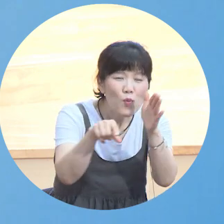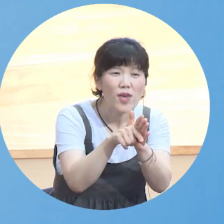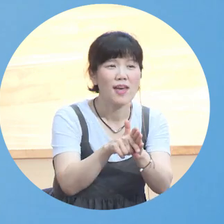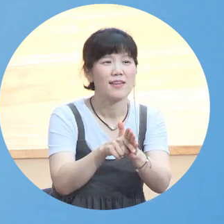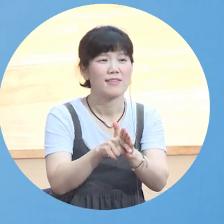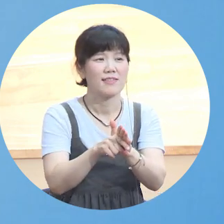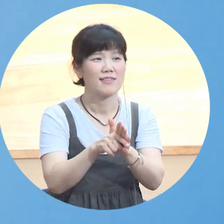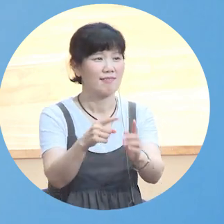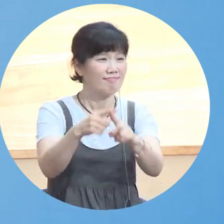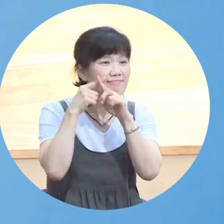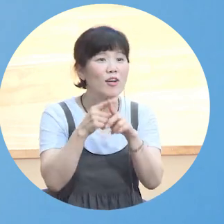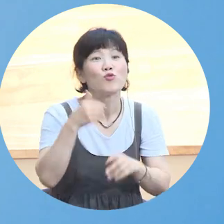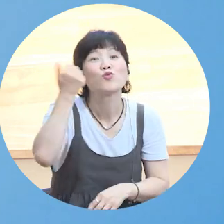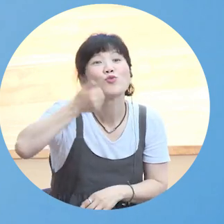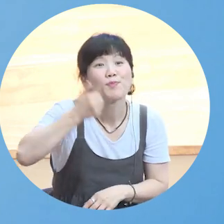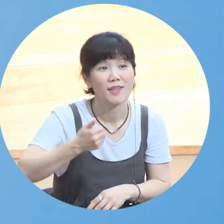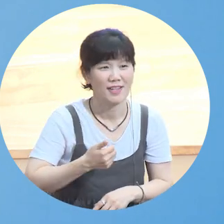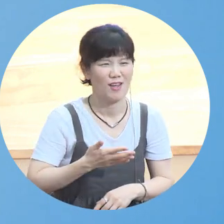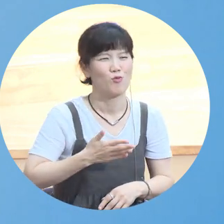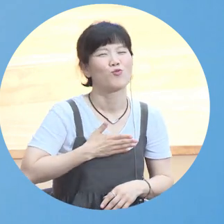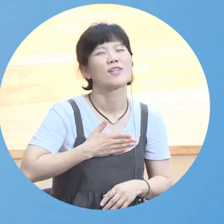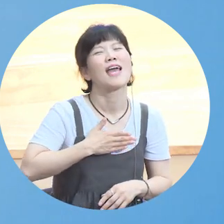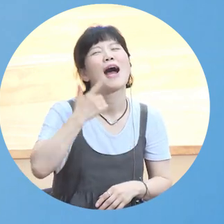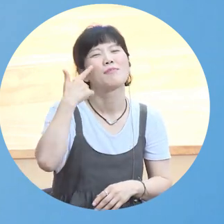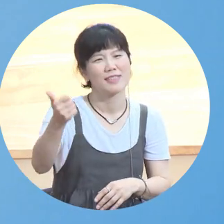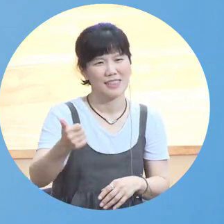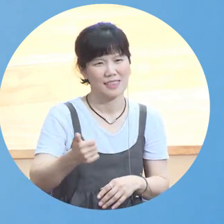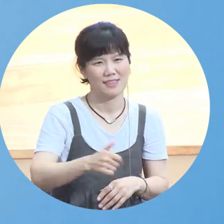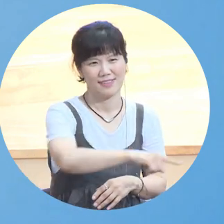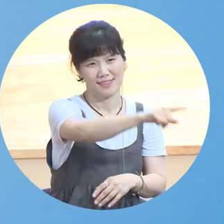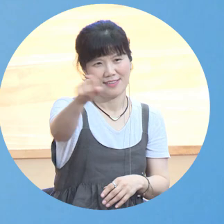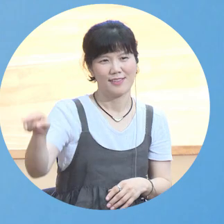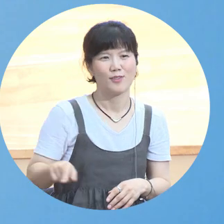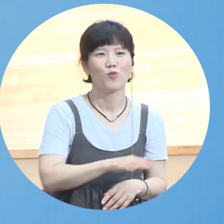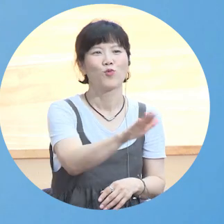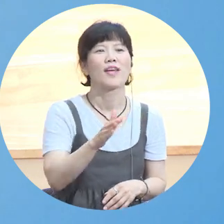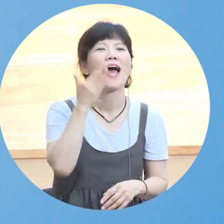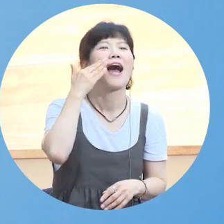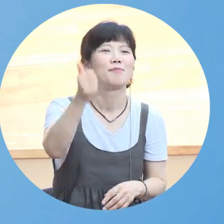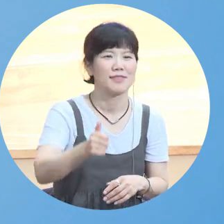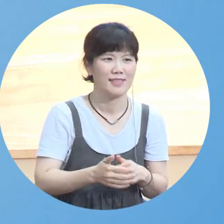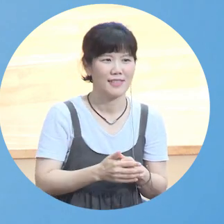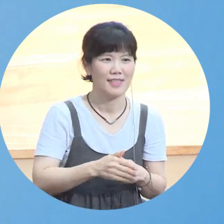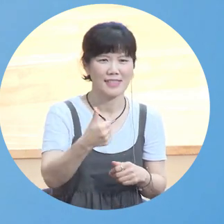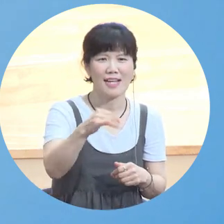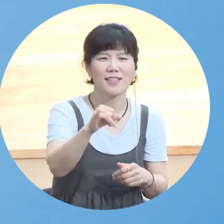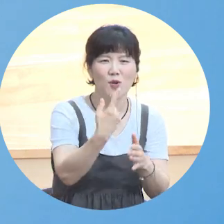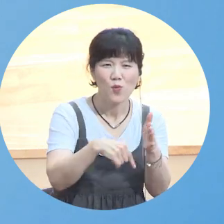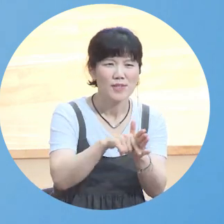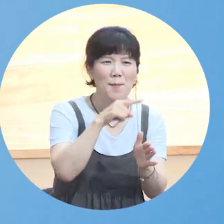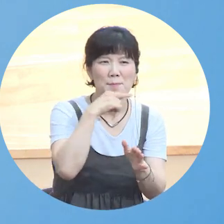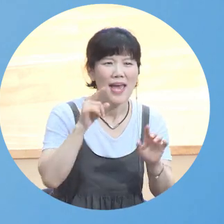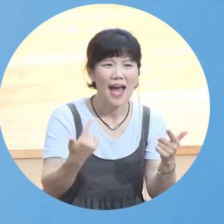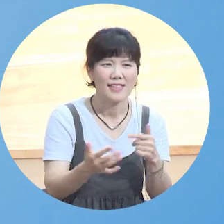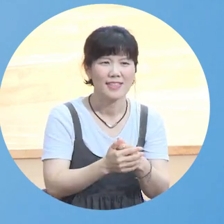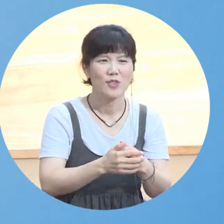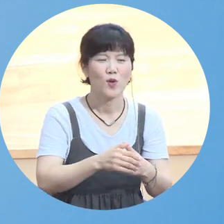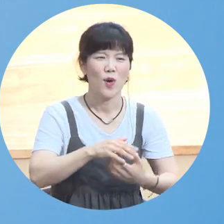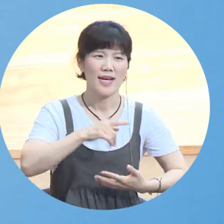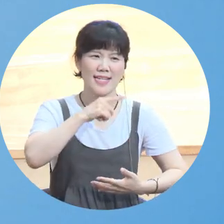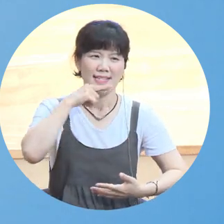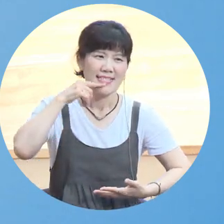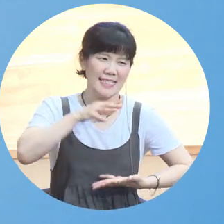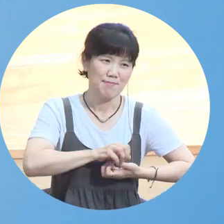아버지 알아보십시오 그것도 자식을 위해 피가 아니라 심장 가전은 내놓을 수 있는 사람이